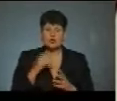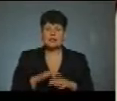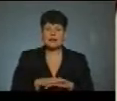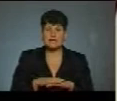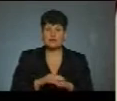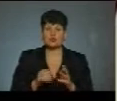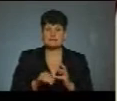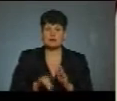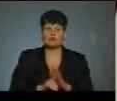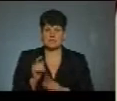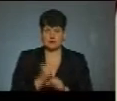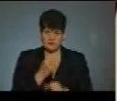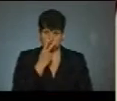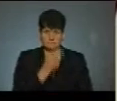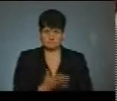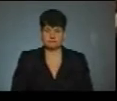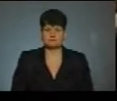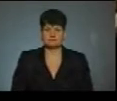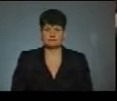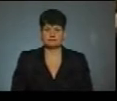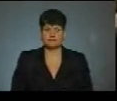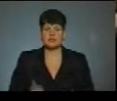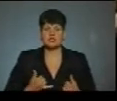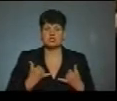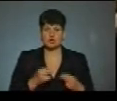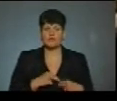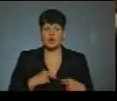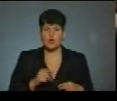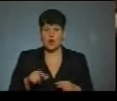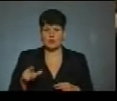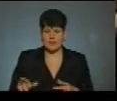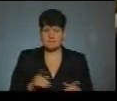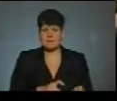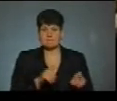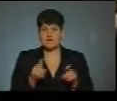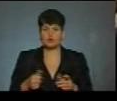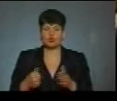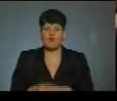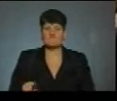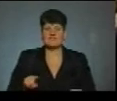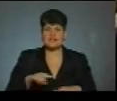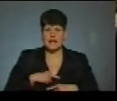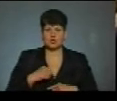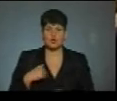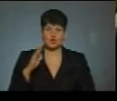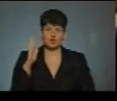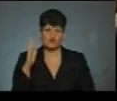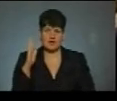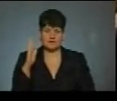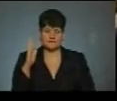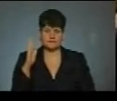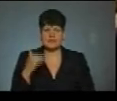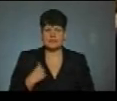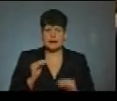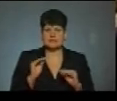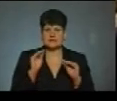Україні запрацює, дивіться. Шановні колеги, ми переходимо до фінального голосування. Я